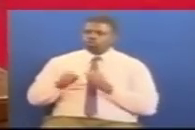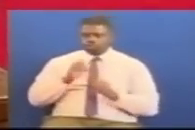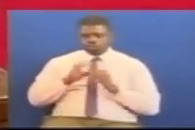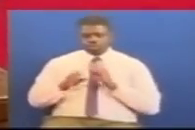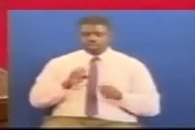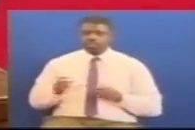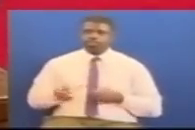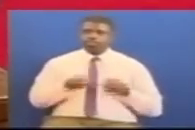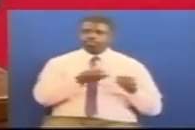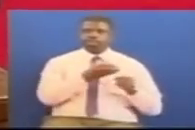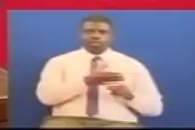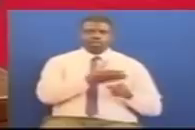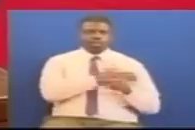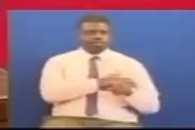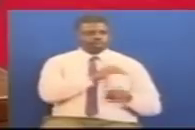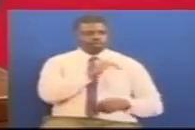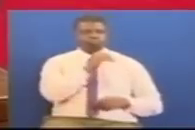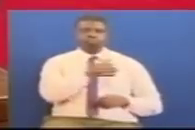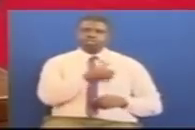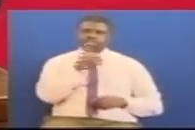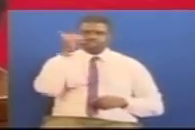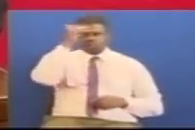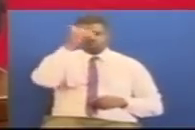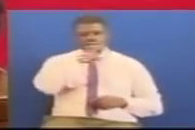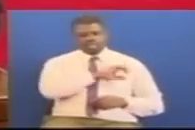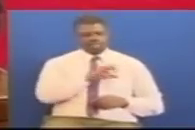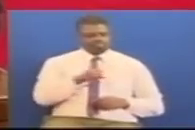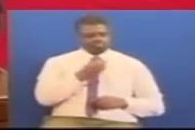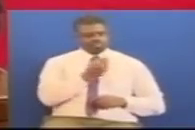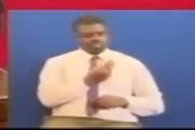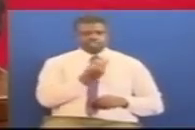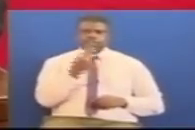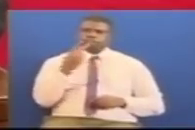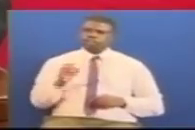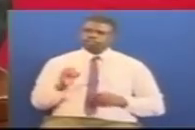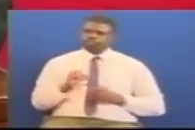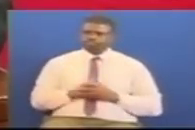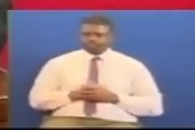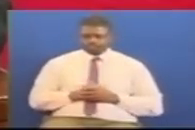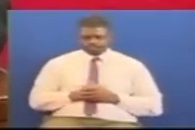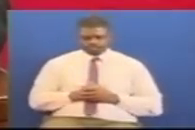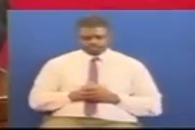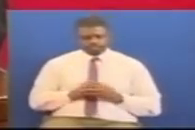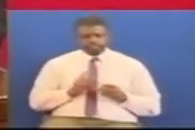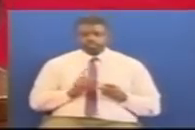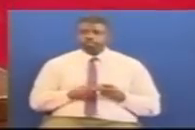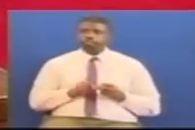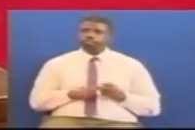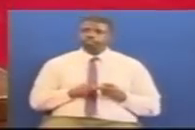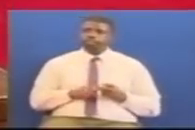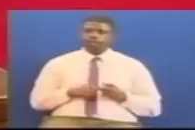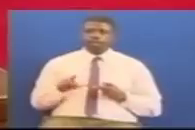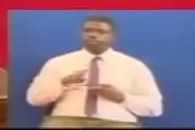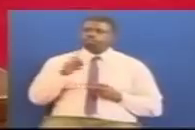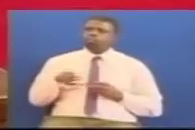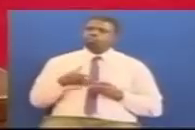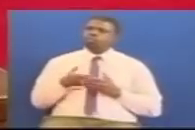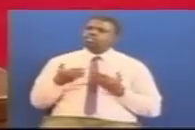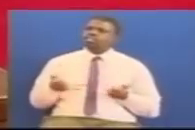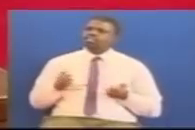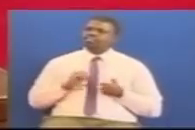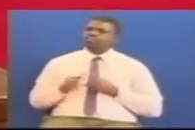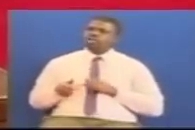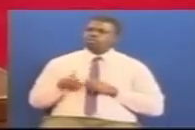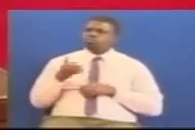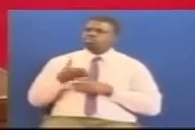mawasiliano kabla ya mwezi Januari mwaka 2020. Kwa swali lake la pili, Mheshimiwa Mwenyekiti ameuliza kwa nini vibali vya ujenzi